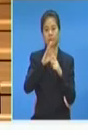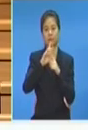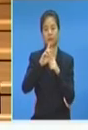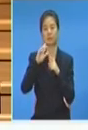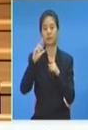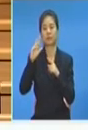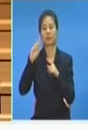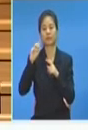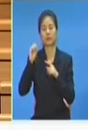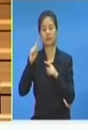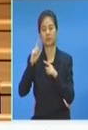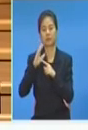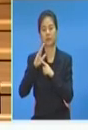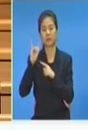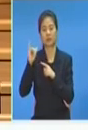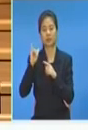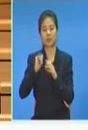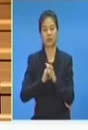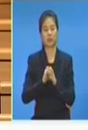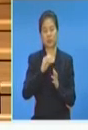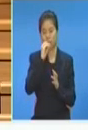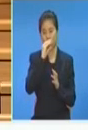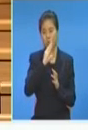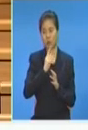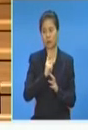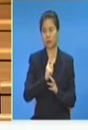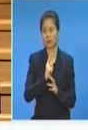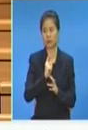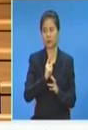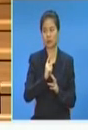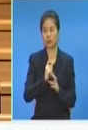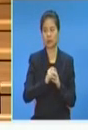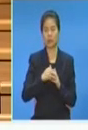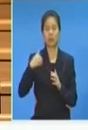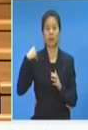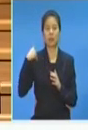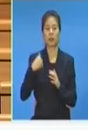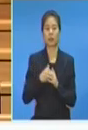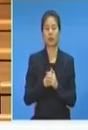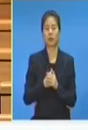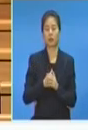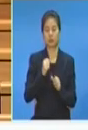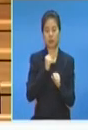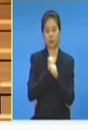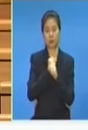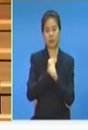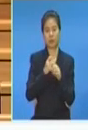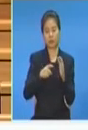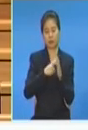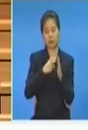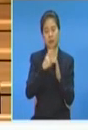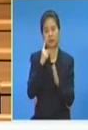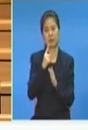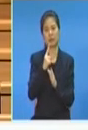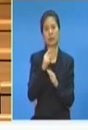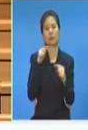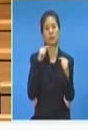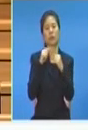องแล้วมันออกมาครับแม้ว่าเครื่องจับเท็จจะไม่ใช่เครื่องวิเศษที่พิสูจน์ความผิดหรือความบริสุทธิ์ได้โดยตร